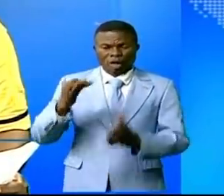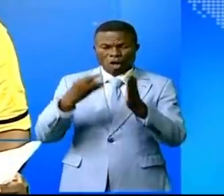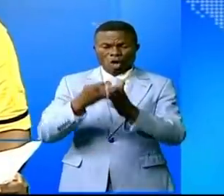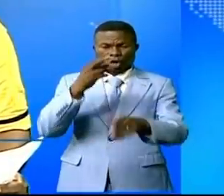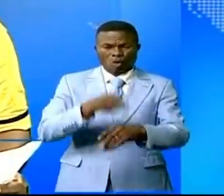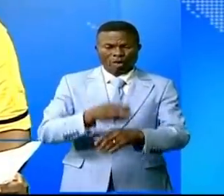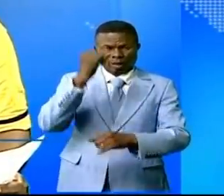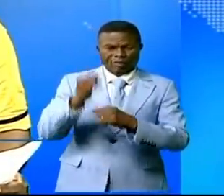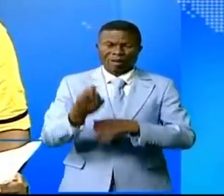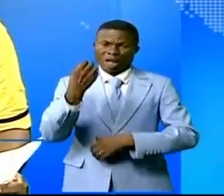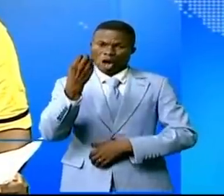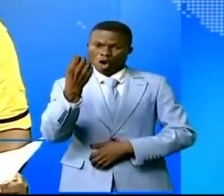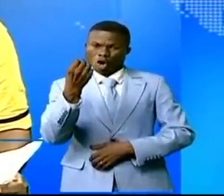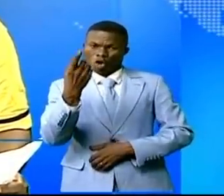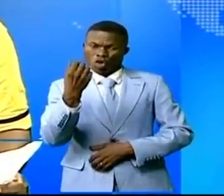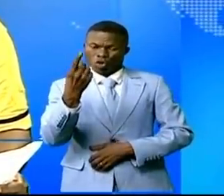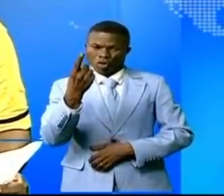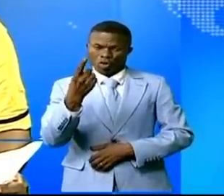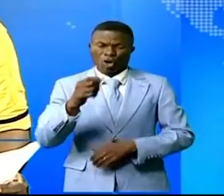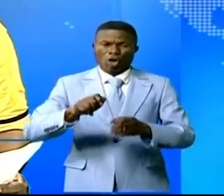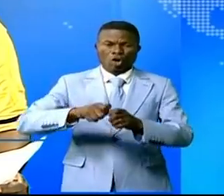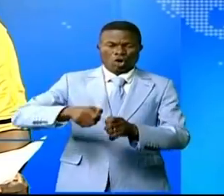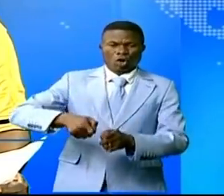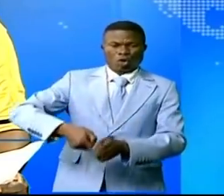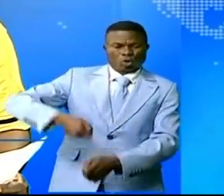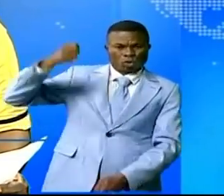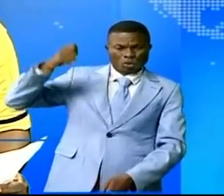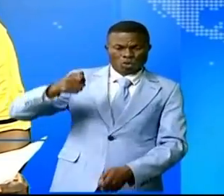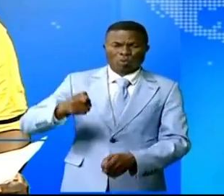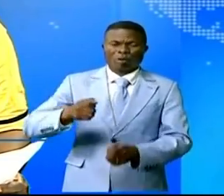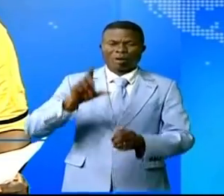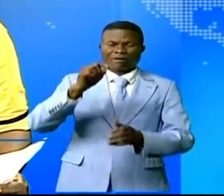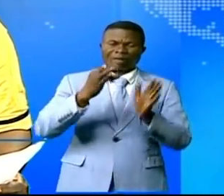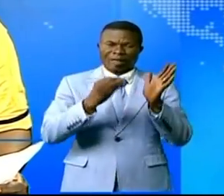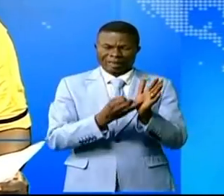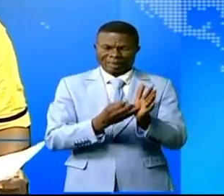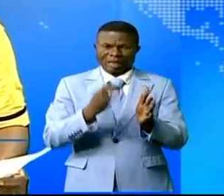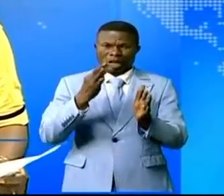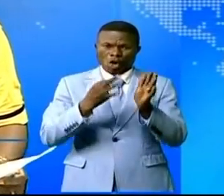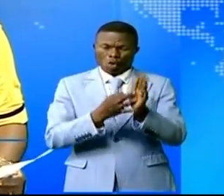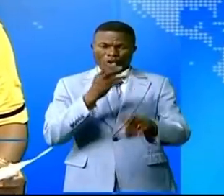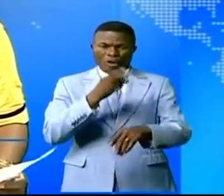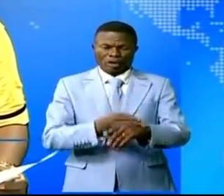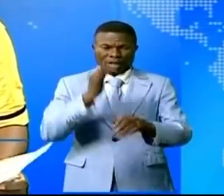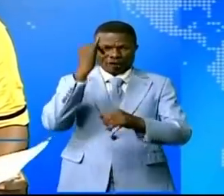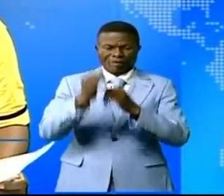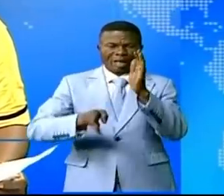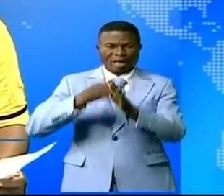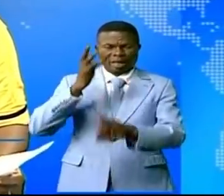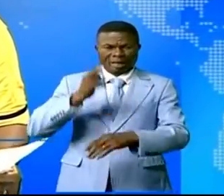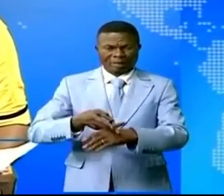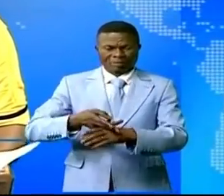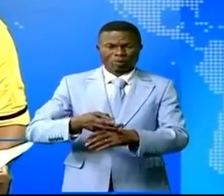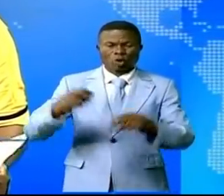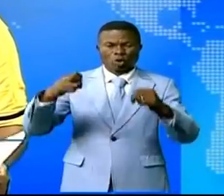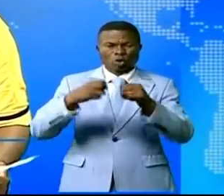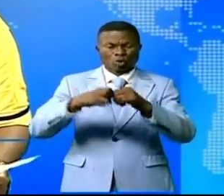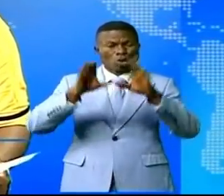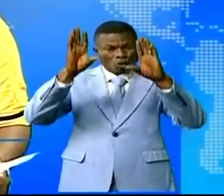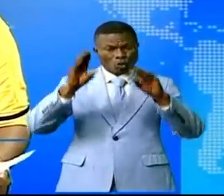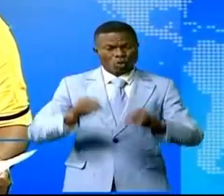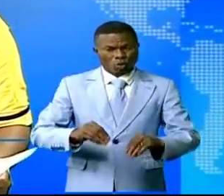à 11h et le G27 de 8h juste à 14h. Des perturbations dans la fourniture